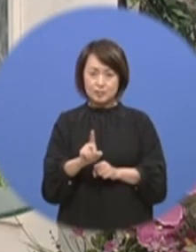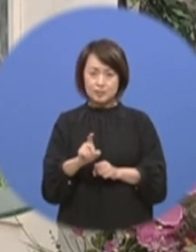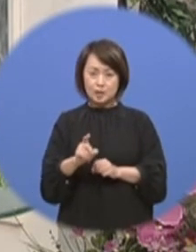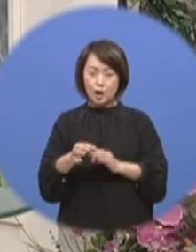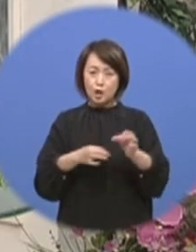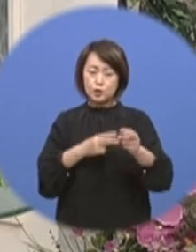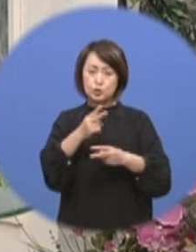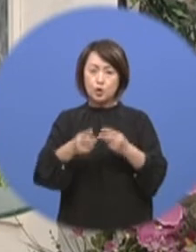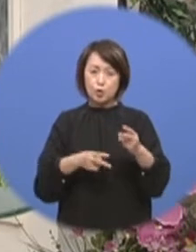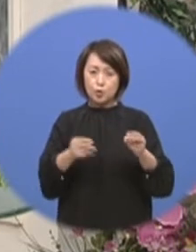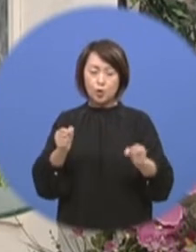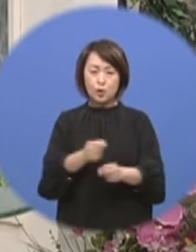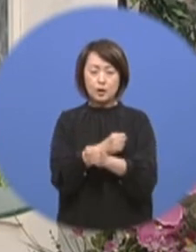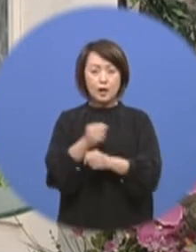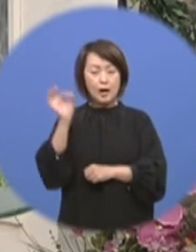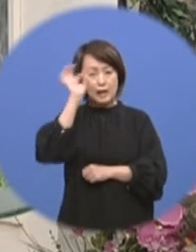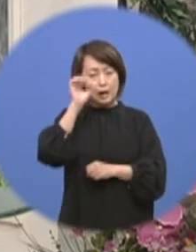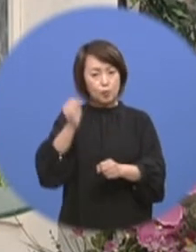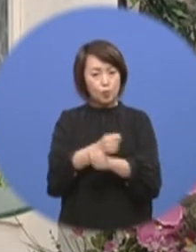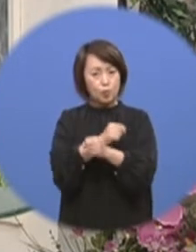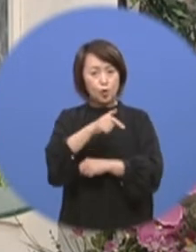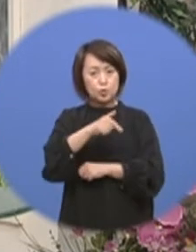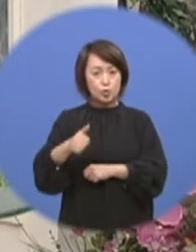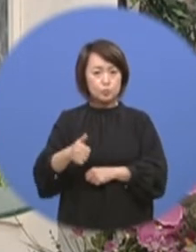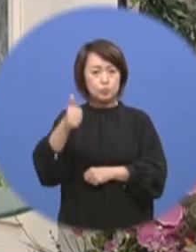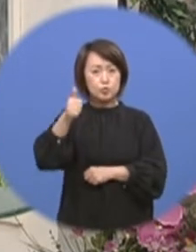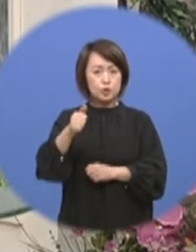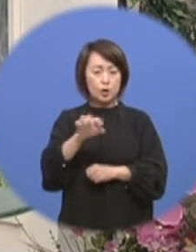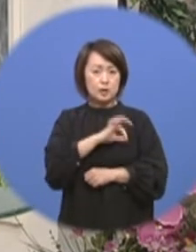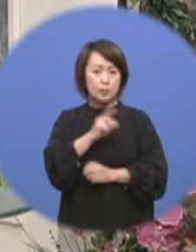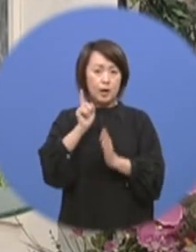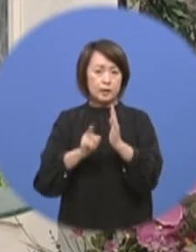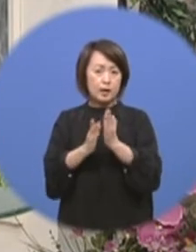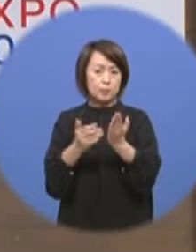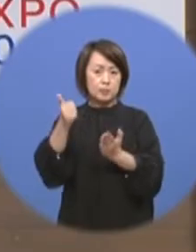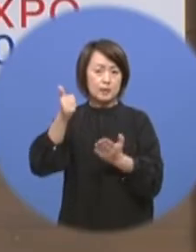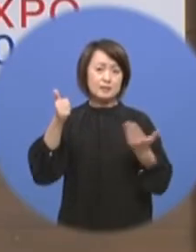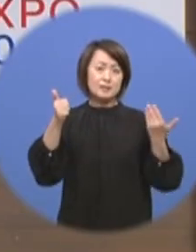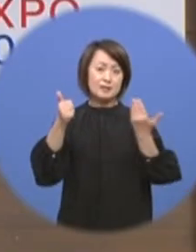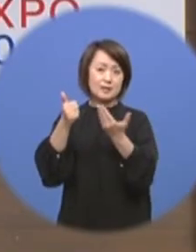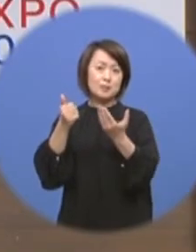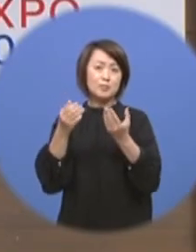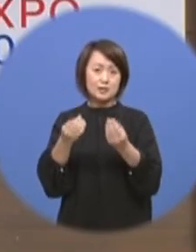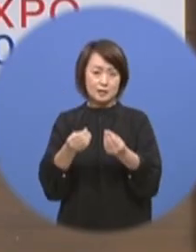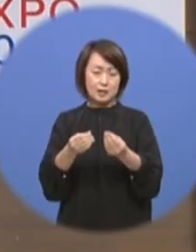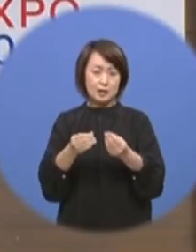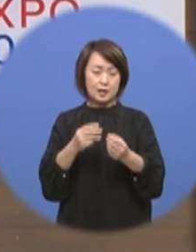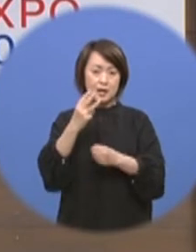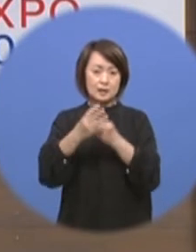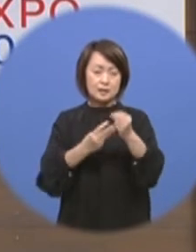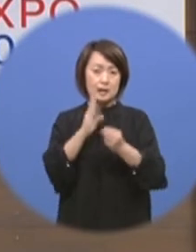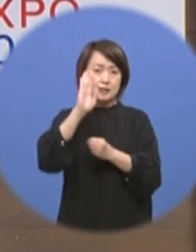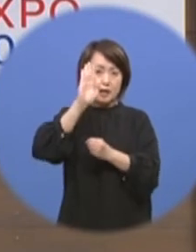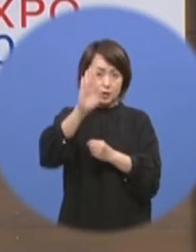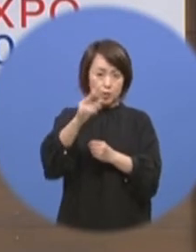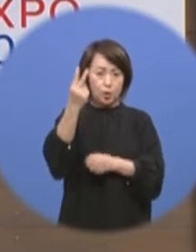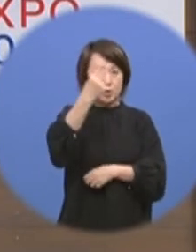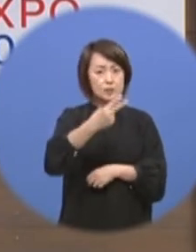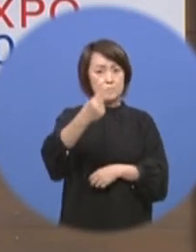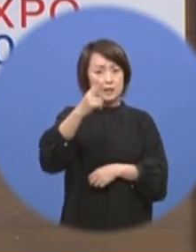商工観光労働部の寺本部長に聞きました今からちょうど3年後の